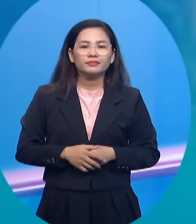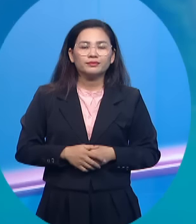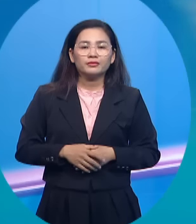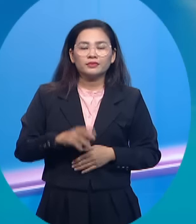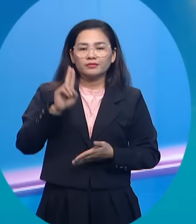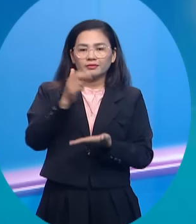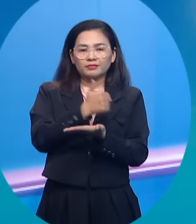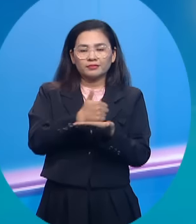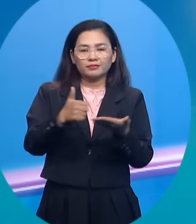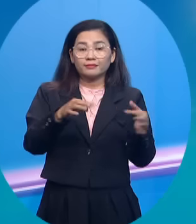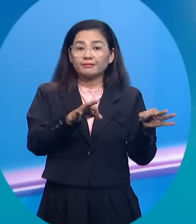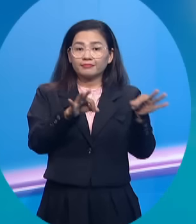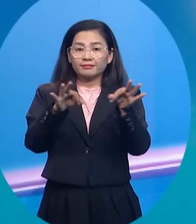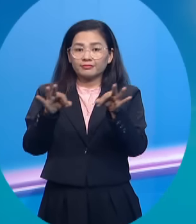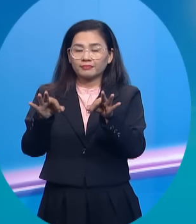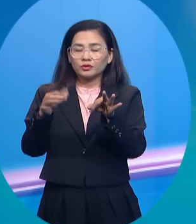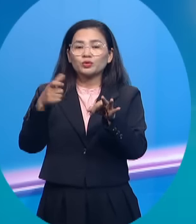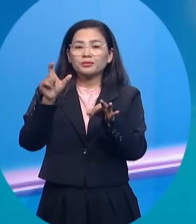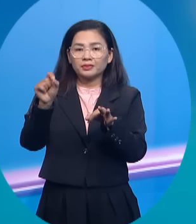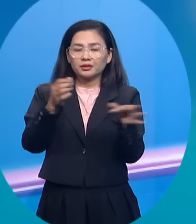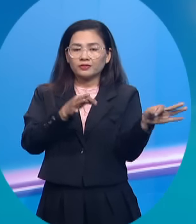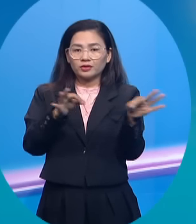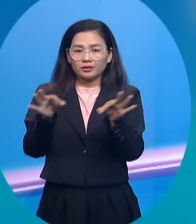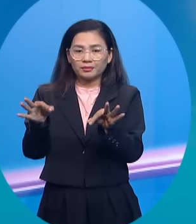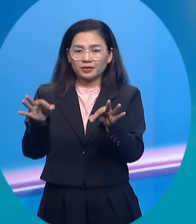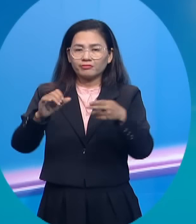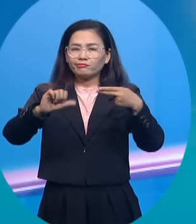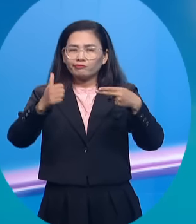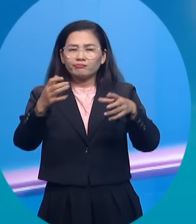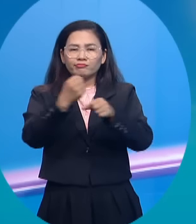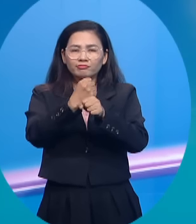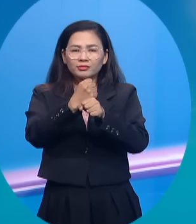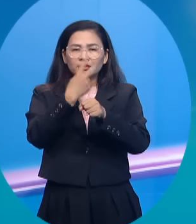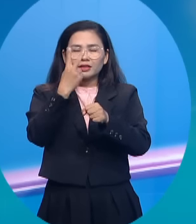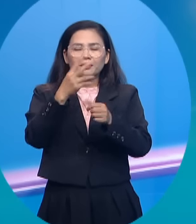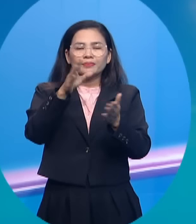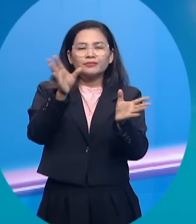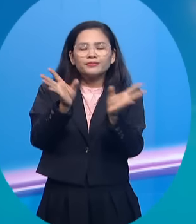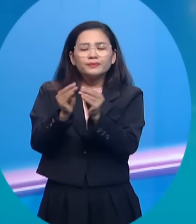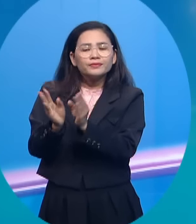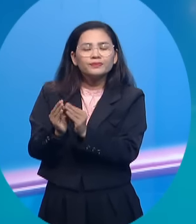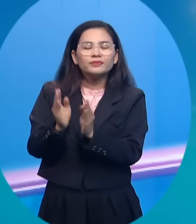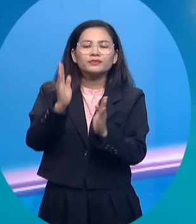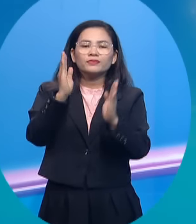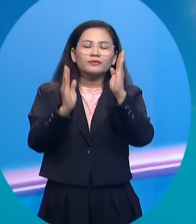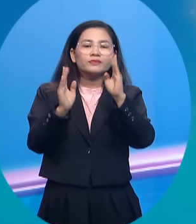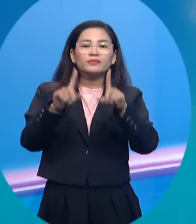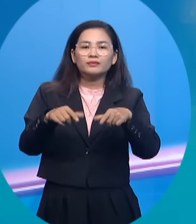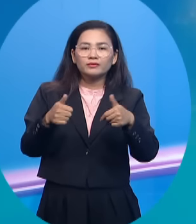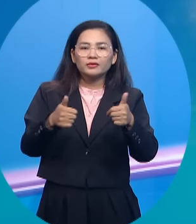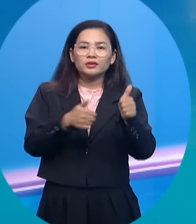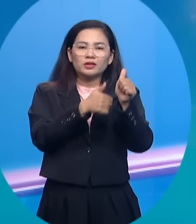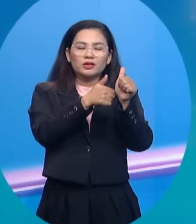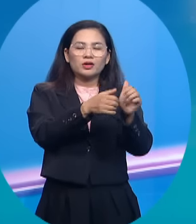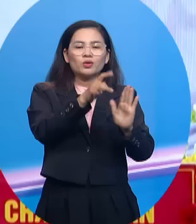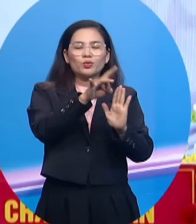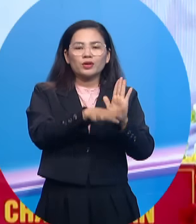Ủy ban Nhân dân quận 10 Thành phố Hồ Chí Minh tổ chức hội nghị tổng kết đánh giá công tác sắp xếp khu phố trên địa bàn quận theo quy định của Trung ương.